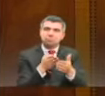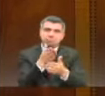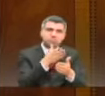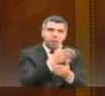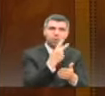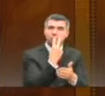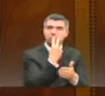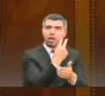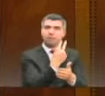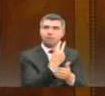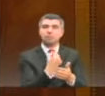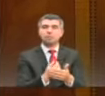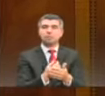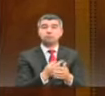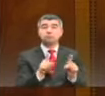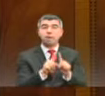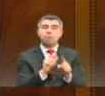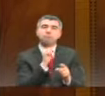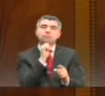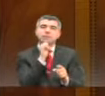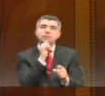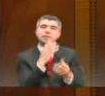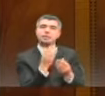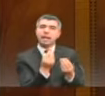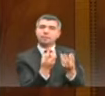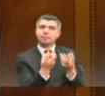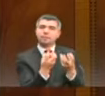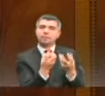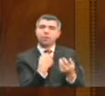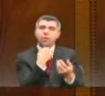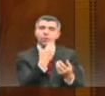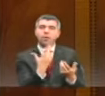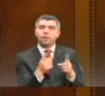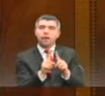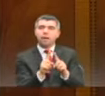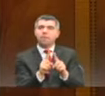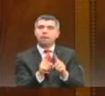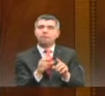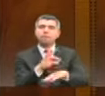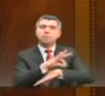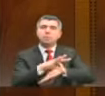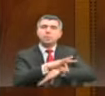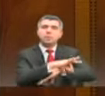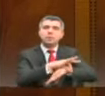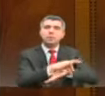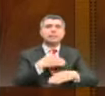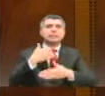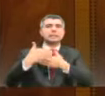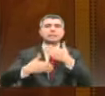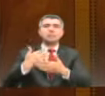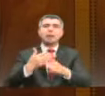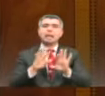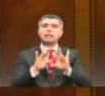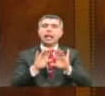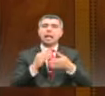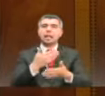توصياتها. هناك كثير من الهيئات الوطنية سواء كانت هيئات دستورية أو غيرها تصدر باستمرار تقارير في